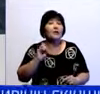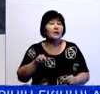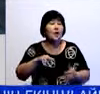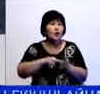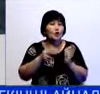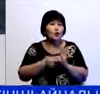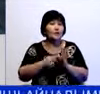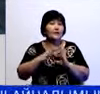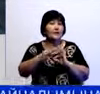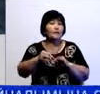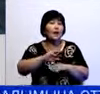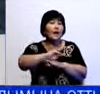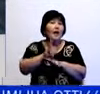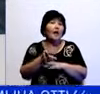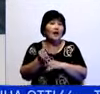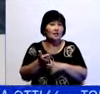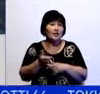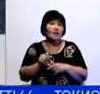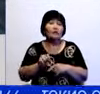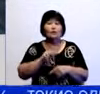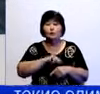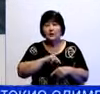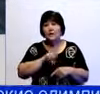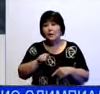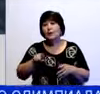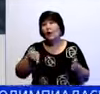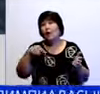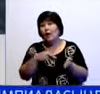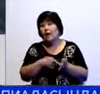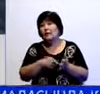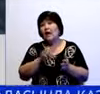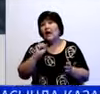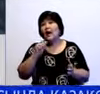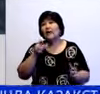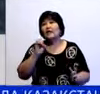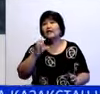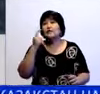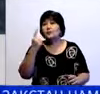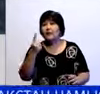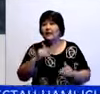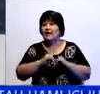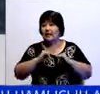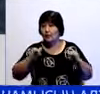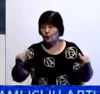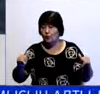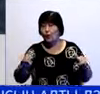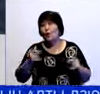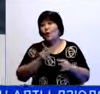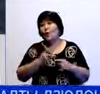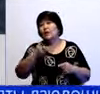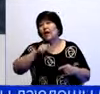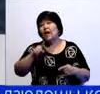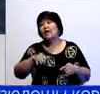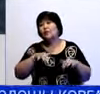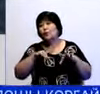жобасын, елді мекендерін газдандыру жобасында мынау қаламыздағы агресс бірді кеңейту, яғни оның газ